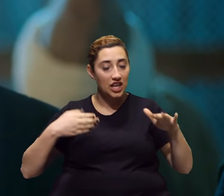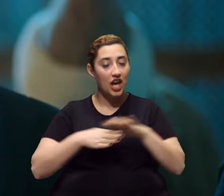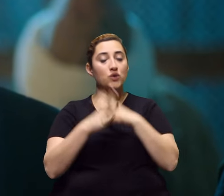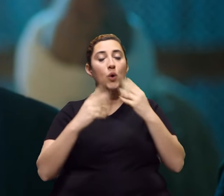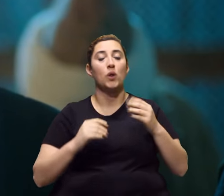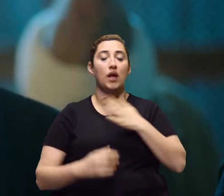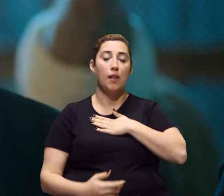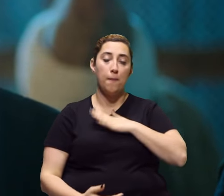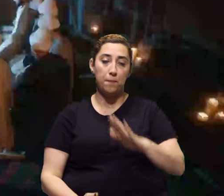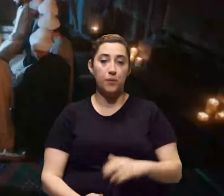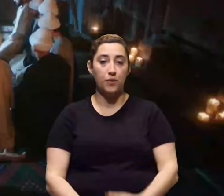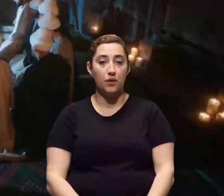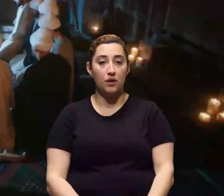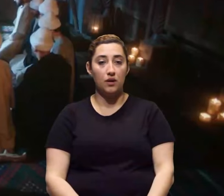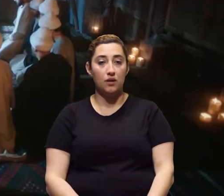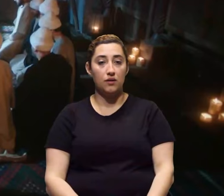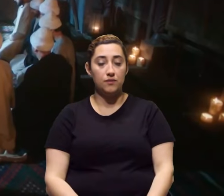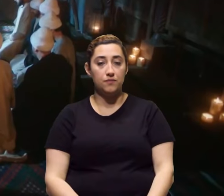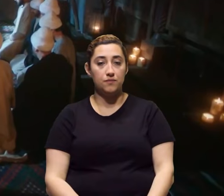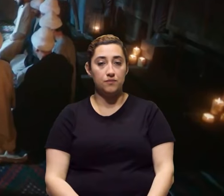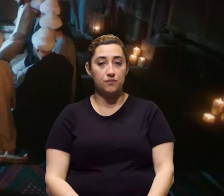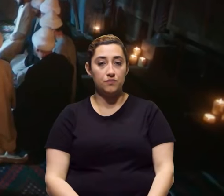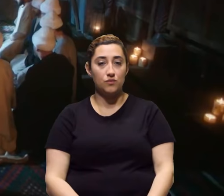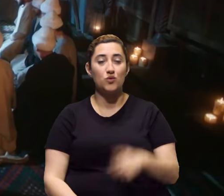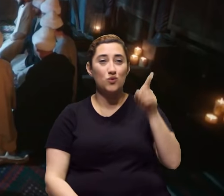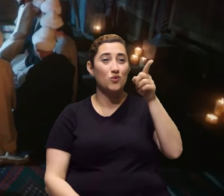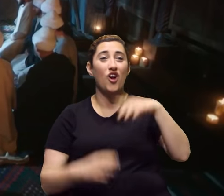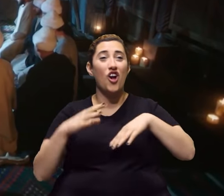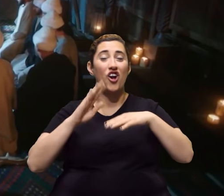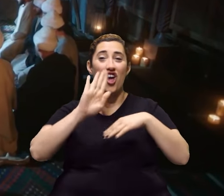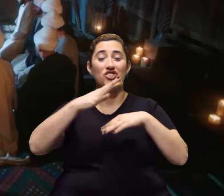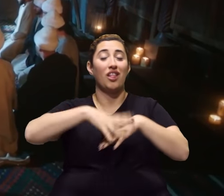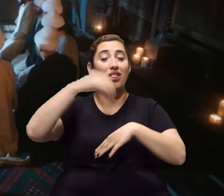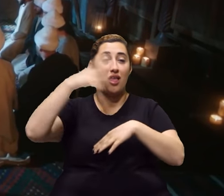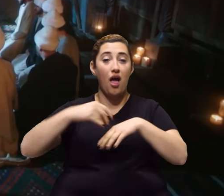geçtik elhamdülillah. Şol karşıki dağları,